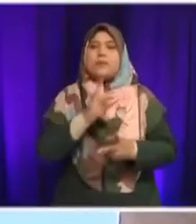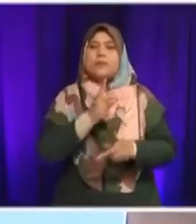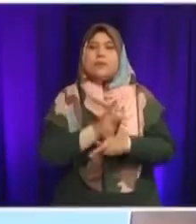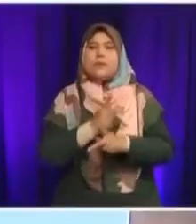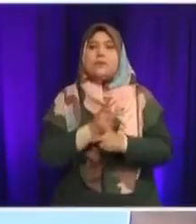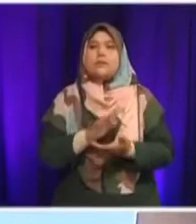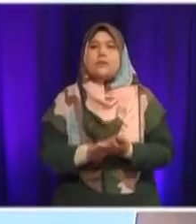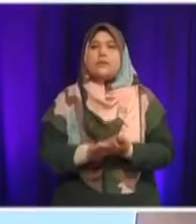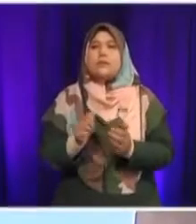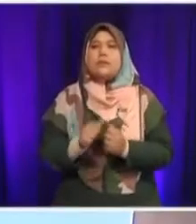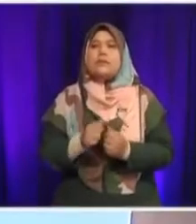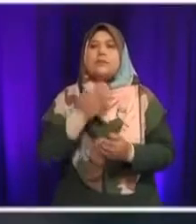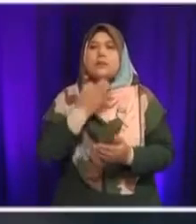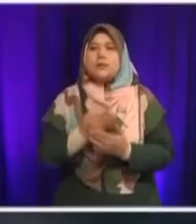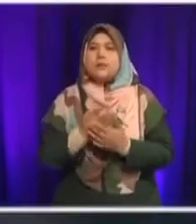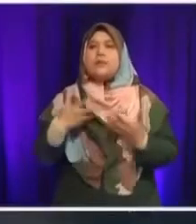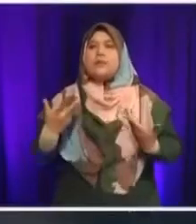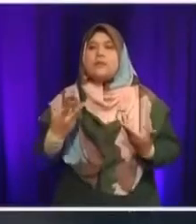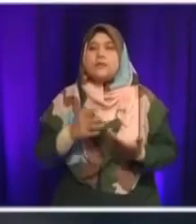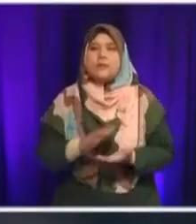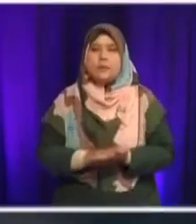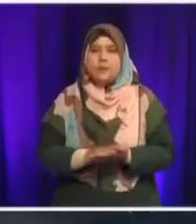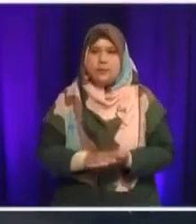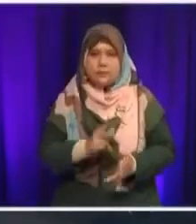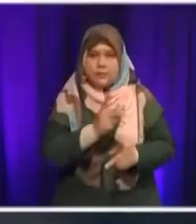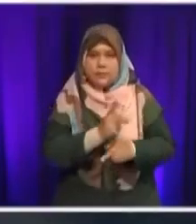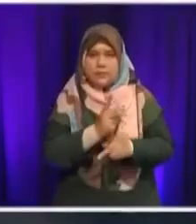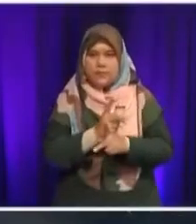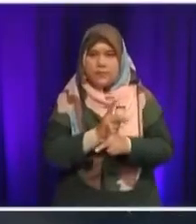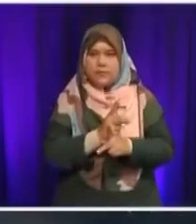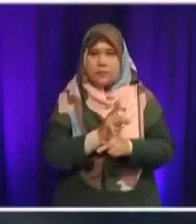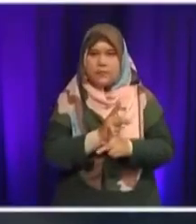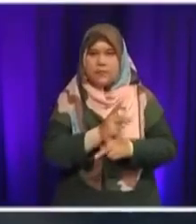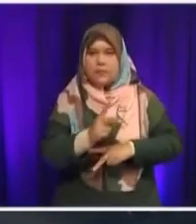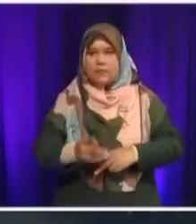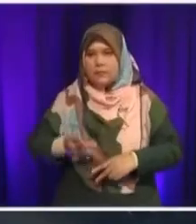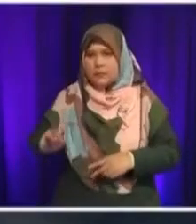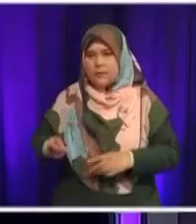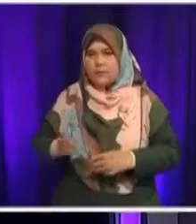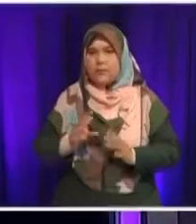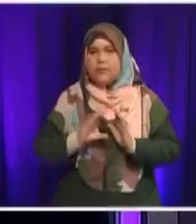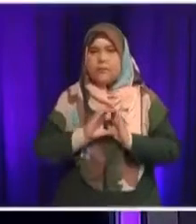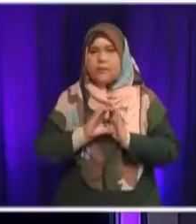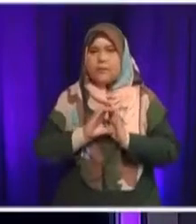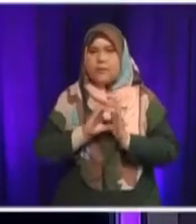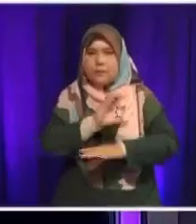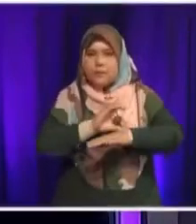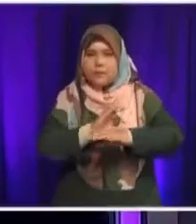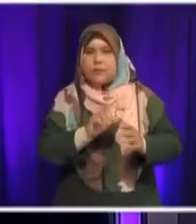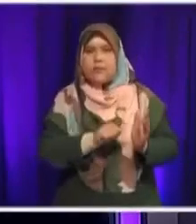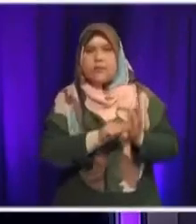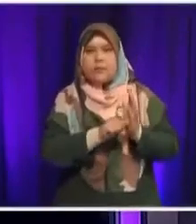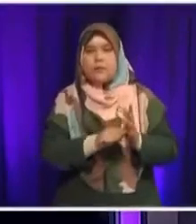kita dengan baik Kalau menyimpan produk coklat acuan ini yang